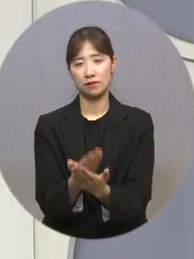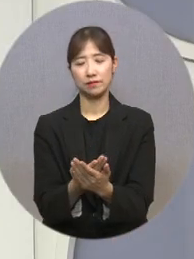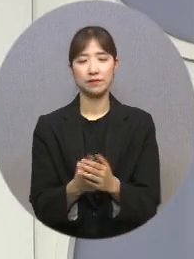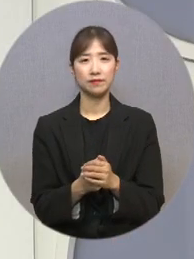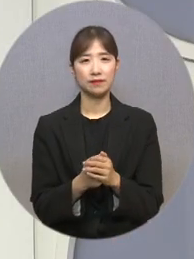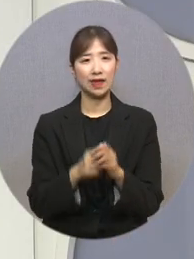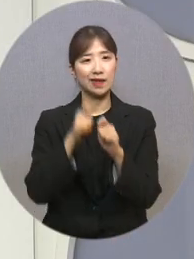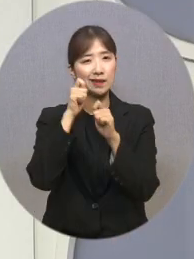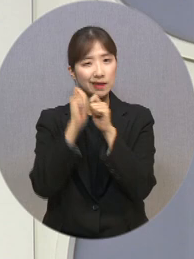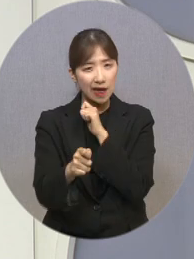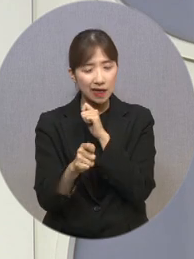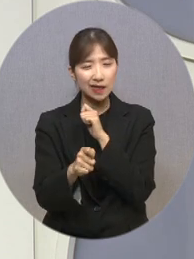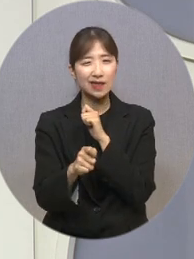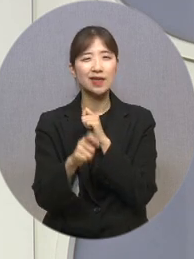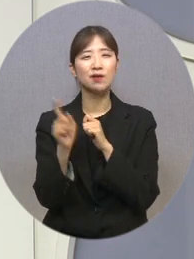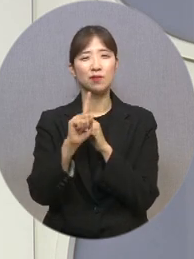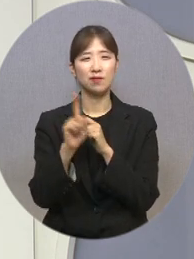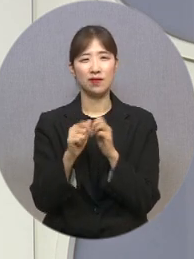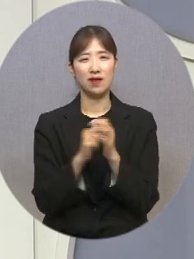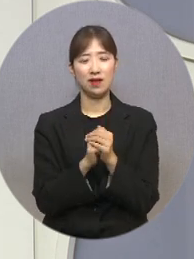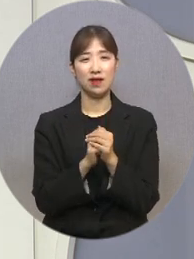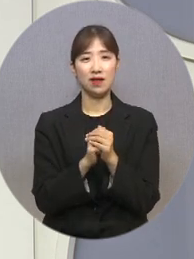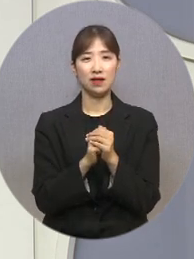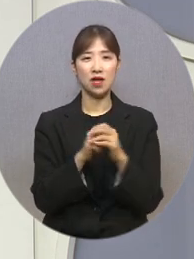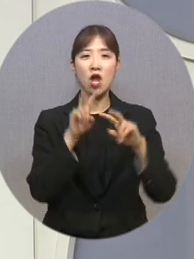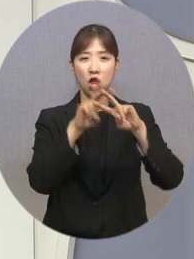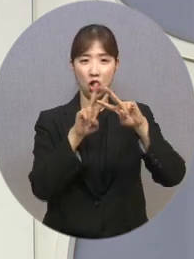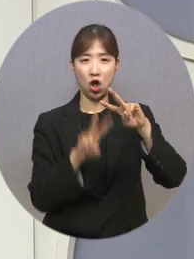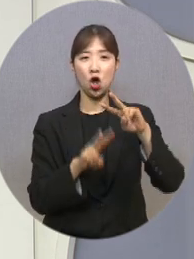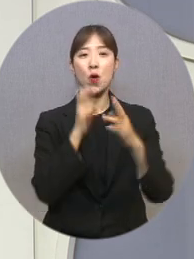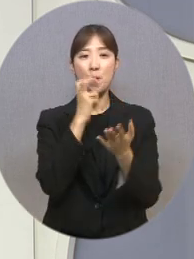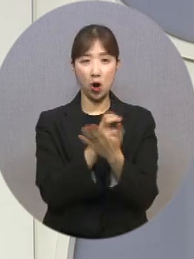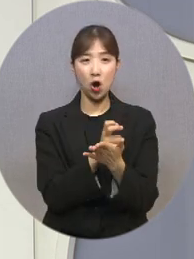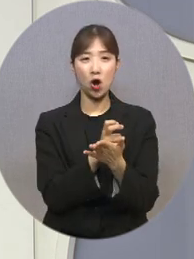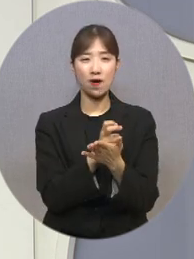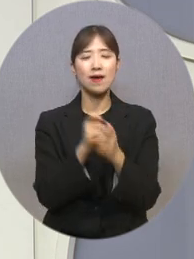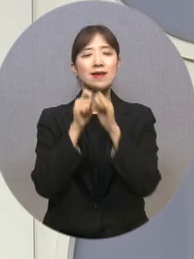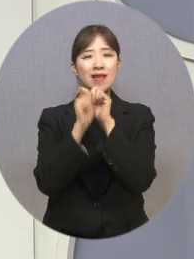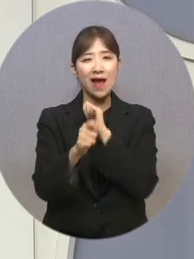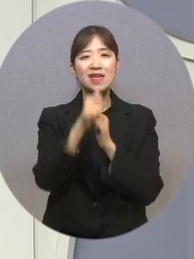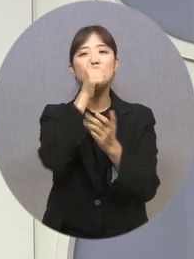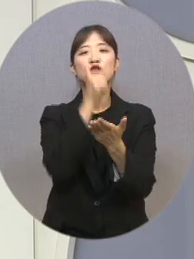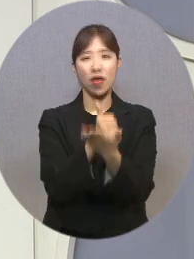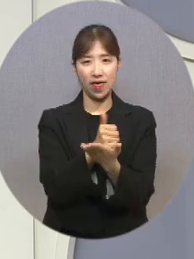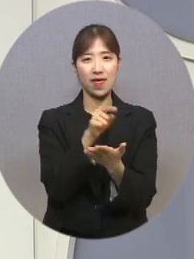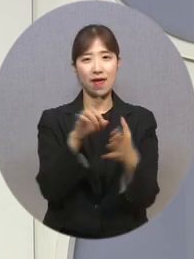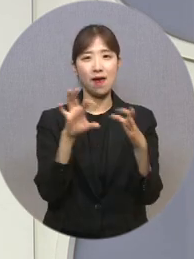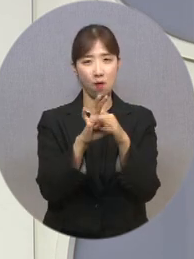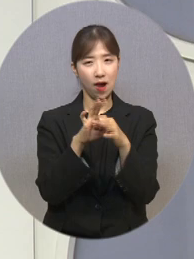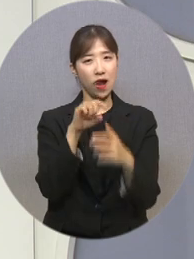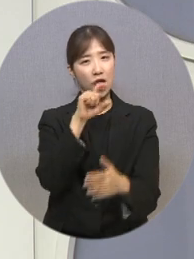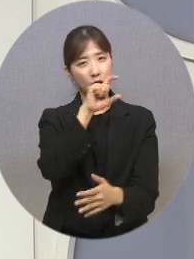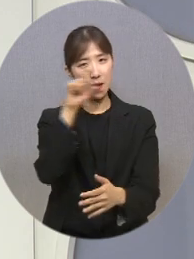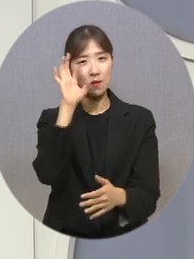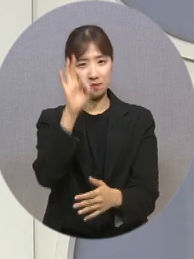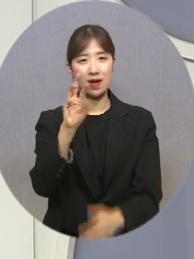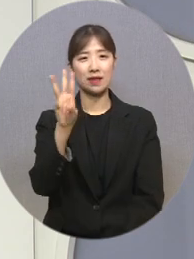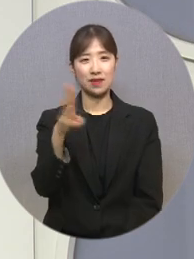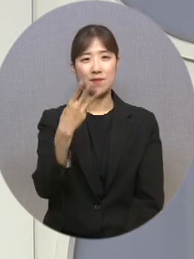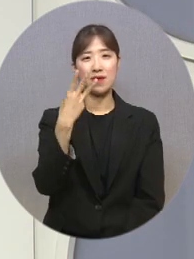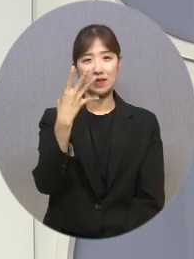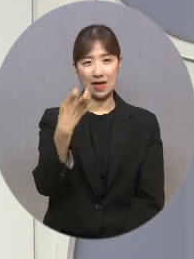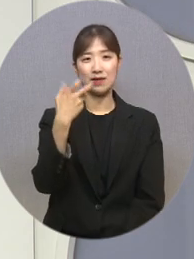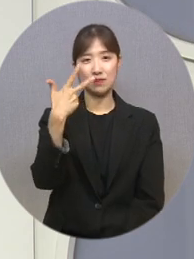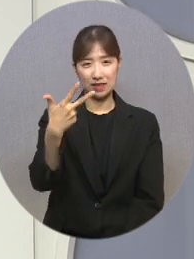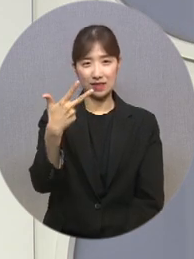사기 범죄는 기본적으로 이제 형법에 네. 사기죄에 대한 규정을 봐야 되겠죠. 347조